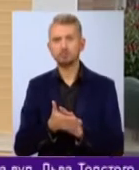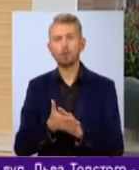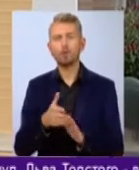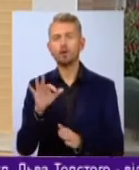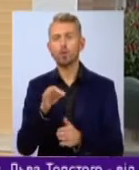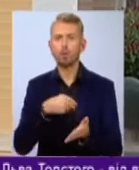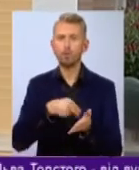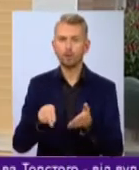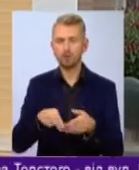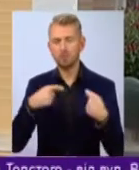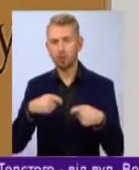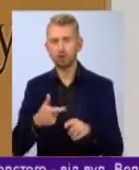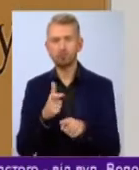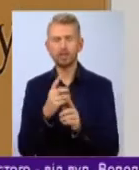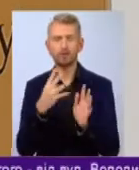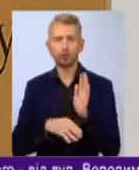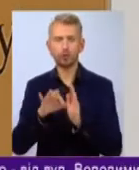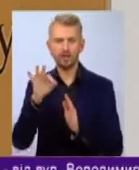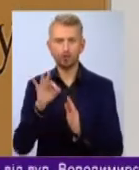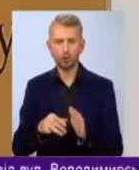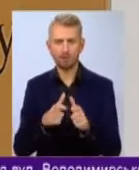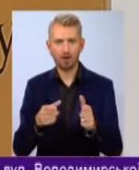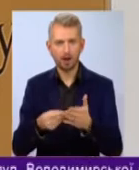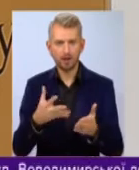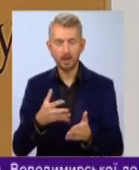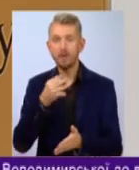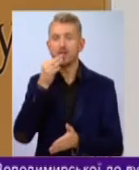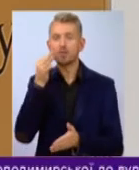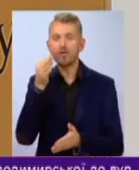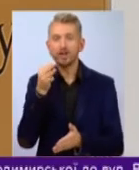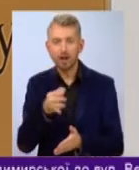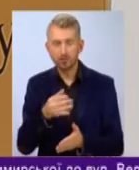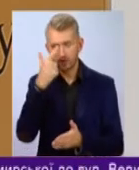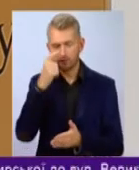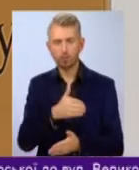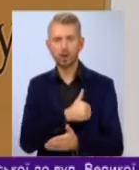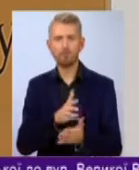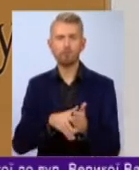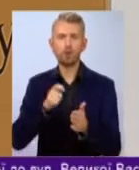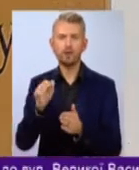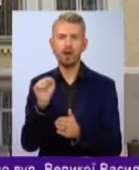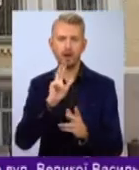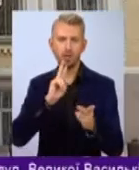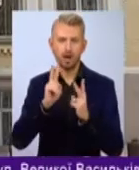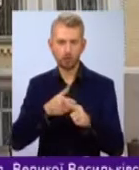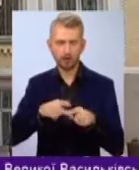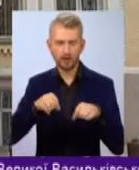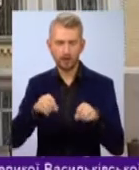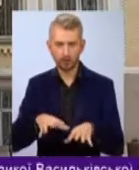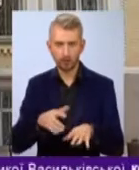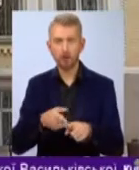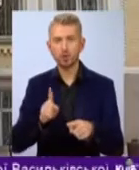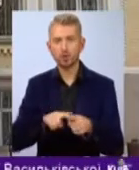договір купівлі-продажу понад 90% акцій. Відповідач уже заявив про намір подати апеляцію на це рішення. Про це йдеться у